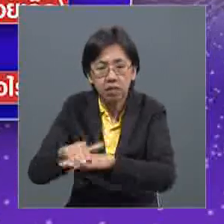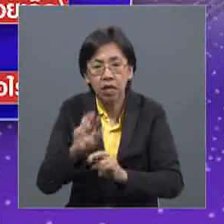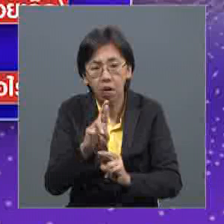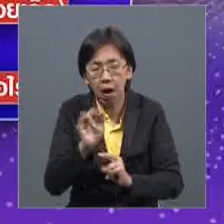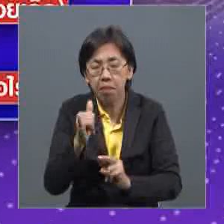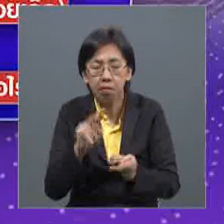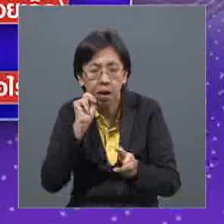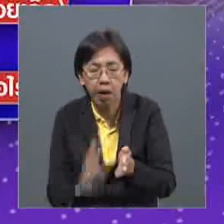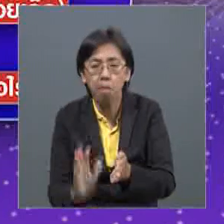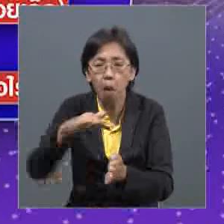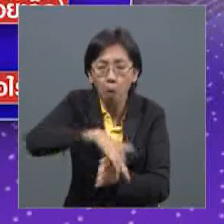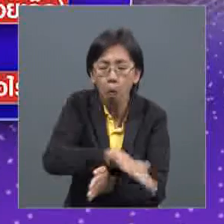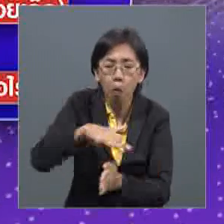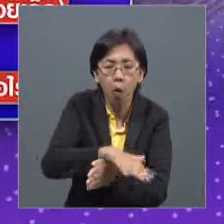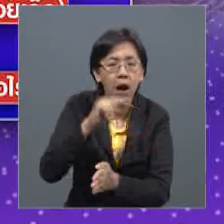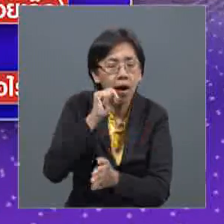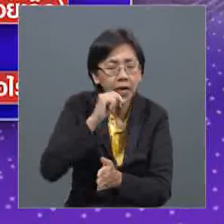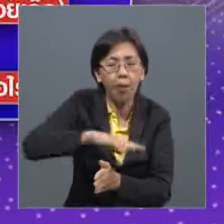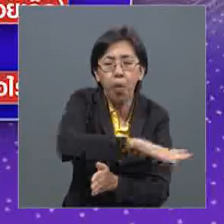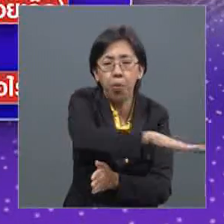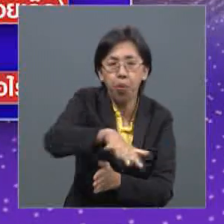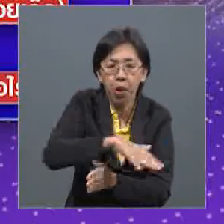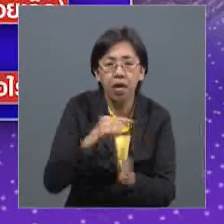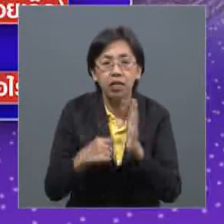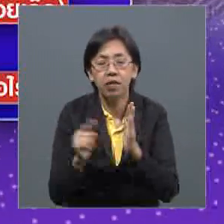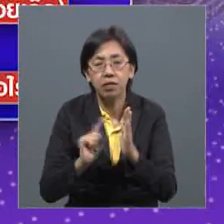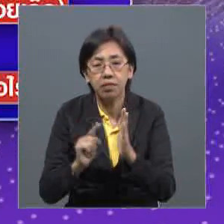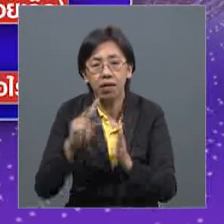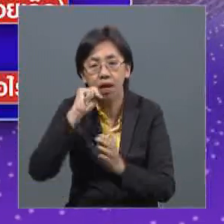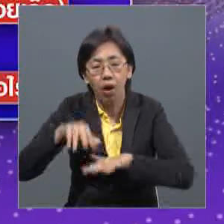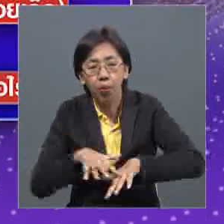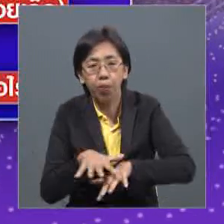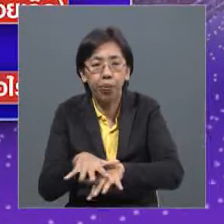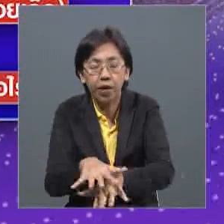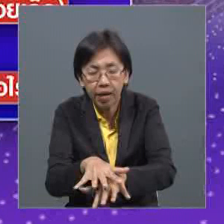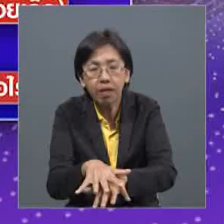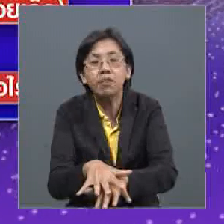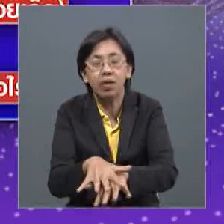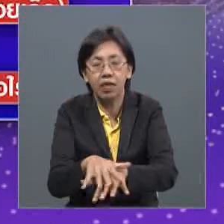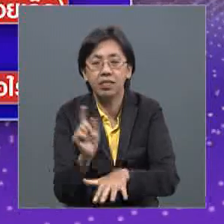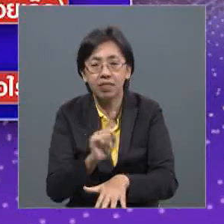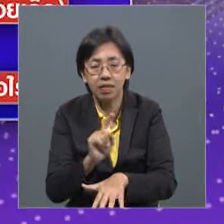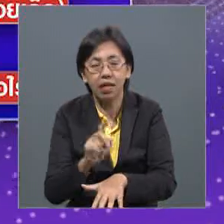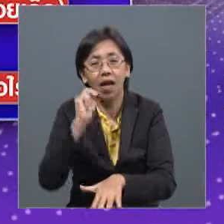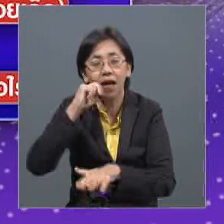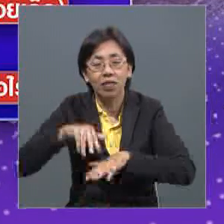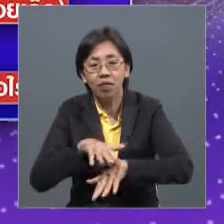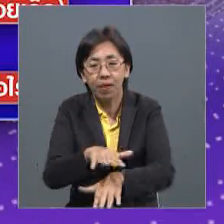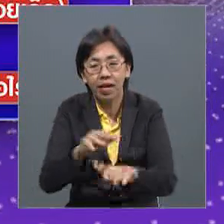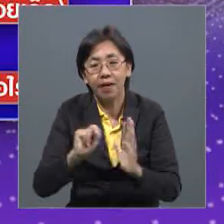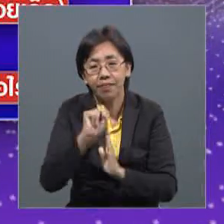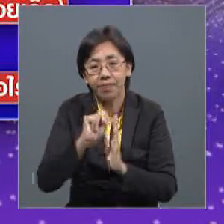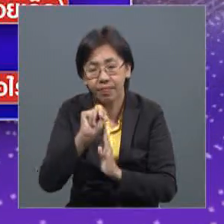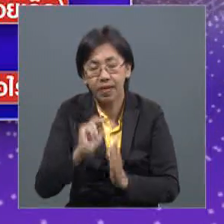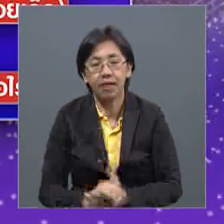ตลิ่งรวมถึงไปท่วมขังได้นะครับได้แก่บริเวณแม่น้ำสายหลักและลำน้ำสาขาของแม่น้ำน่าน